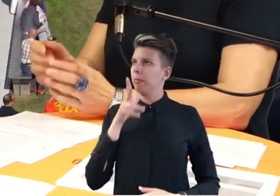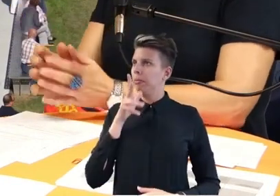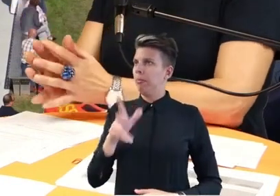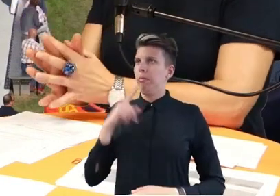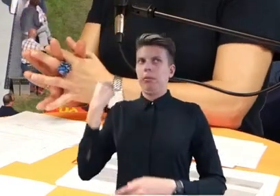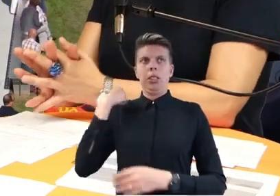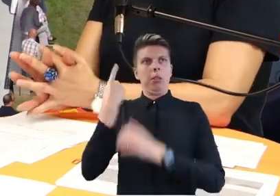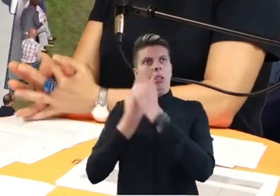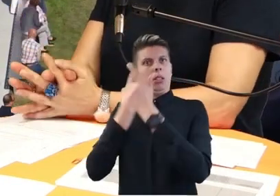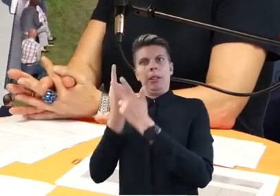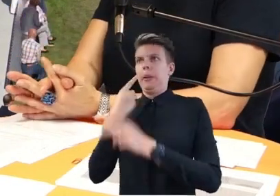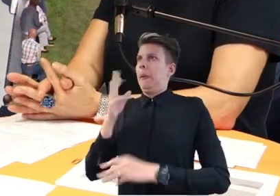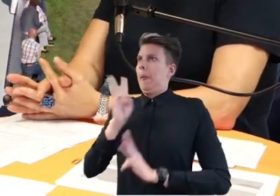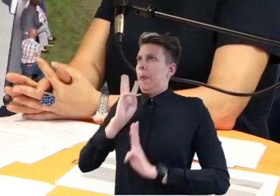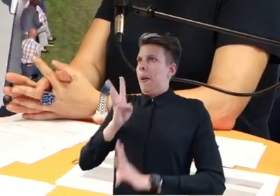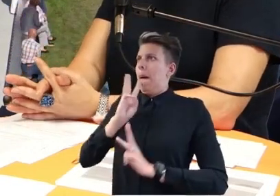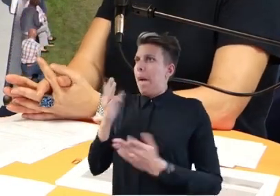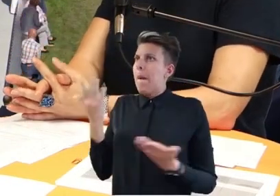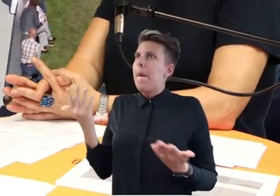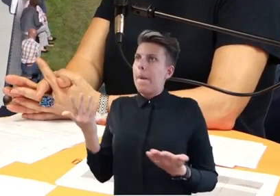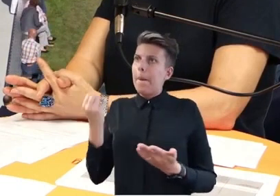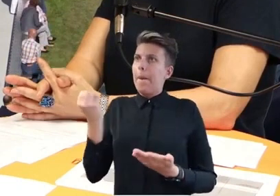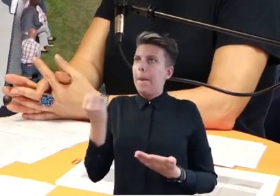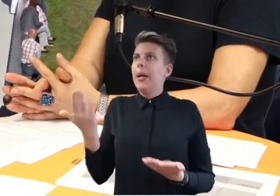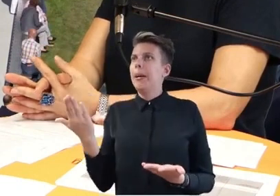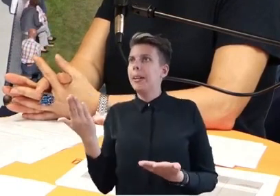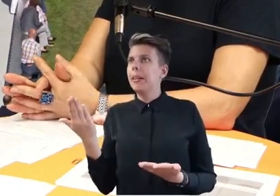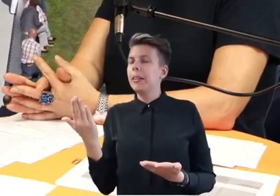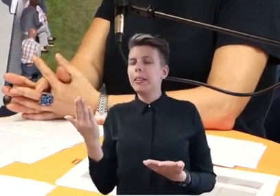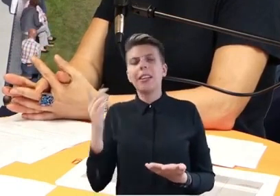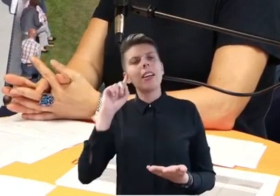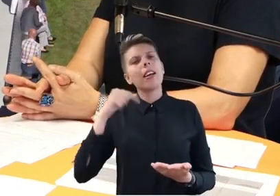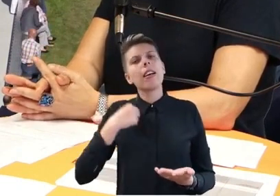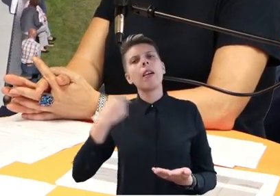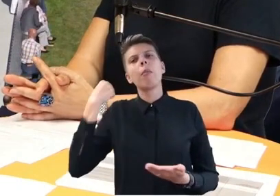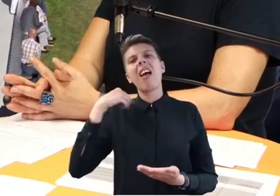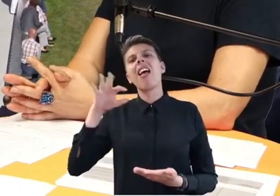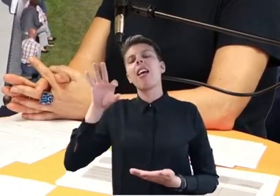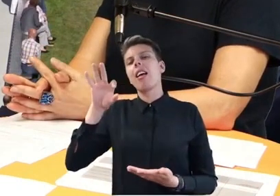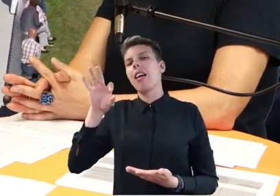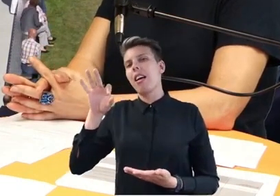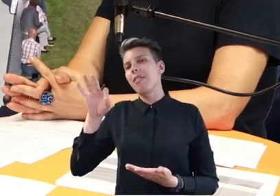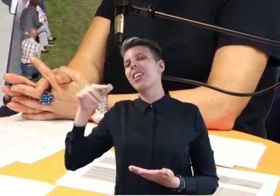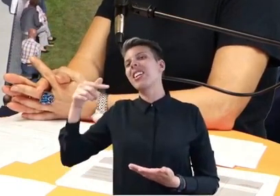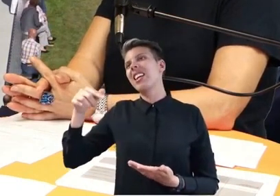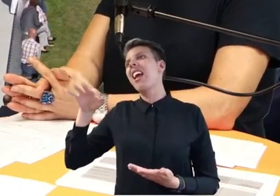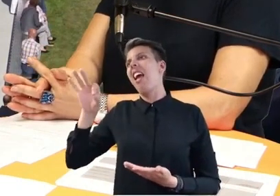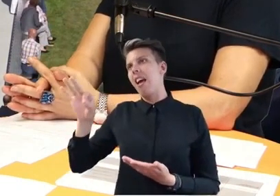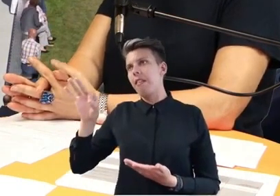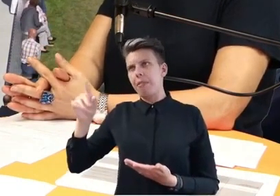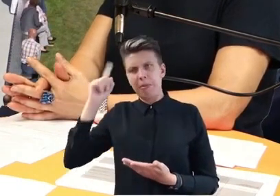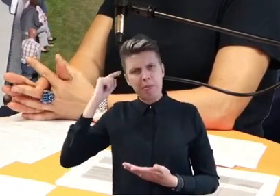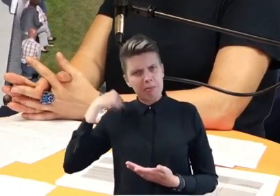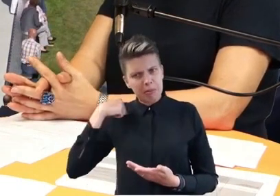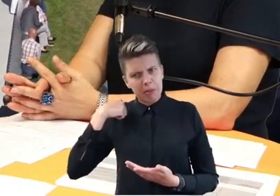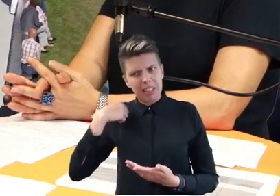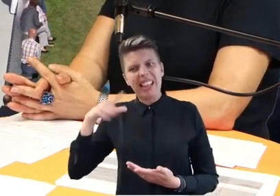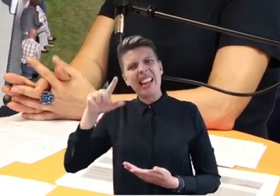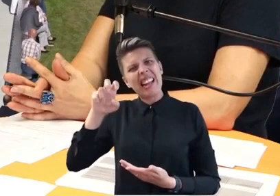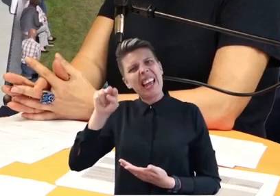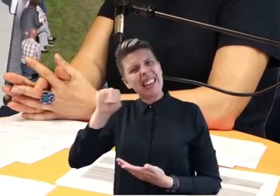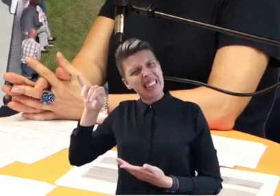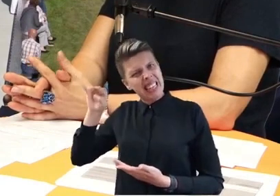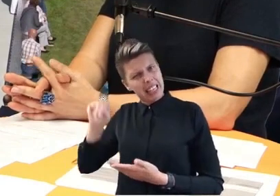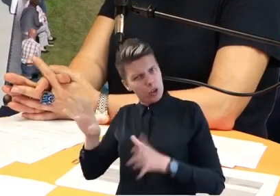erinnere mich auch, dass wir den Einsatz einer MTF auch mal auf einem Truppenübungsplatz in Lenin